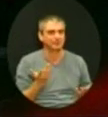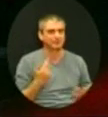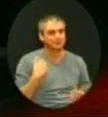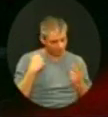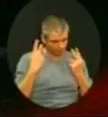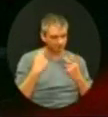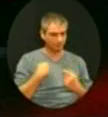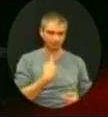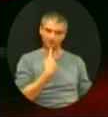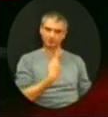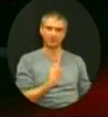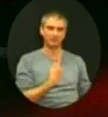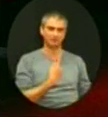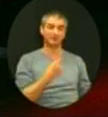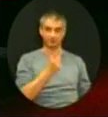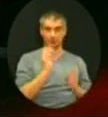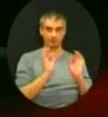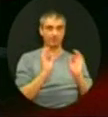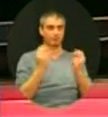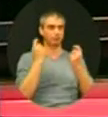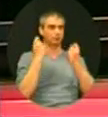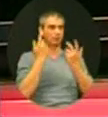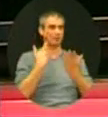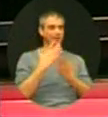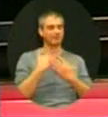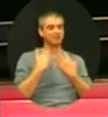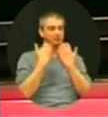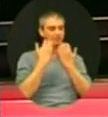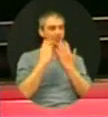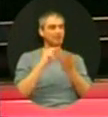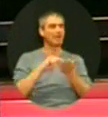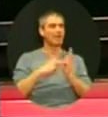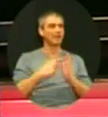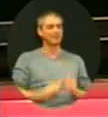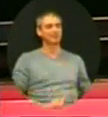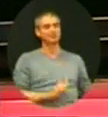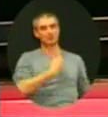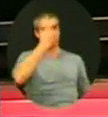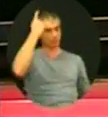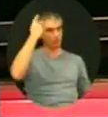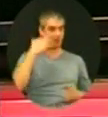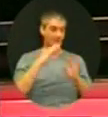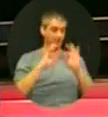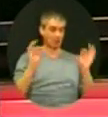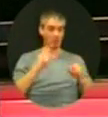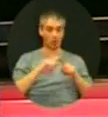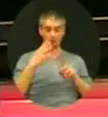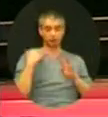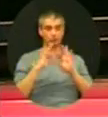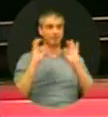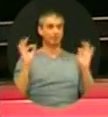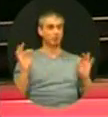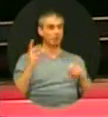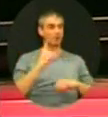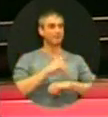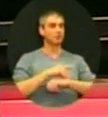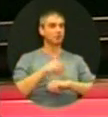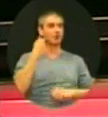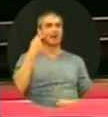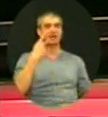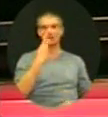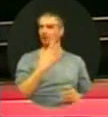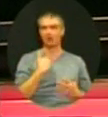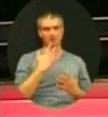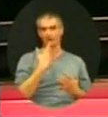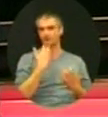כן חשוב לי לציין, וזה באמת דבר מדהים. סיפרתי על חדר צנתורי מוח שנפתח לפני חודש בסורוקה, ועל דוקטור גלי פרגן שעומד בראשו.